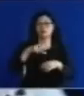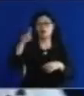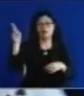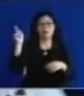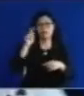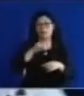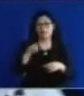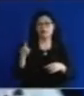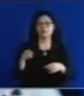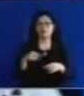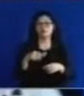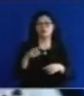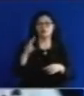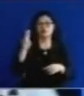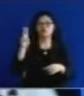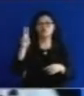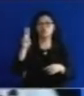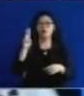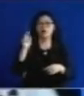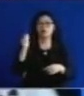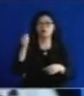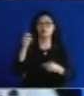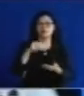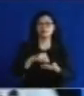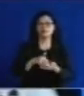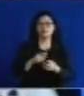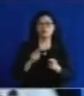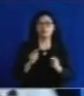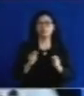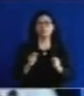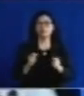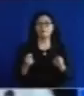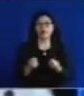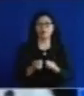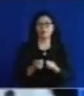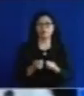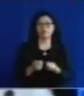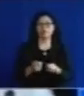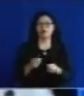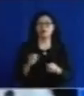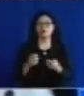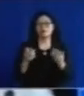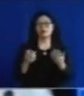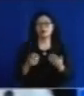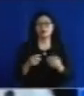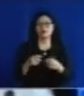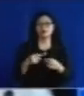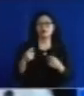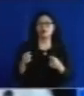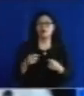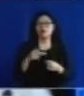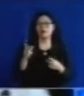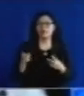keliling. Udah 20.000 tempat yang dikunjungi baik lewat acara pengajian, hajatan, kondangan ke rakyat, meniliki rakyat